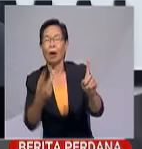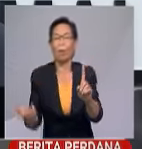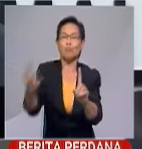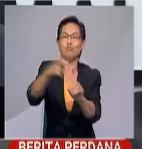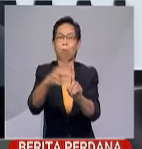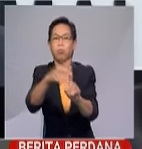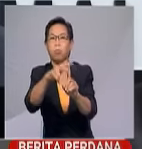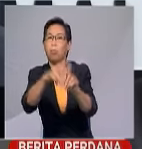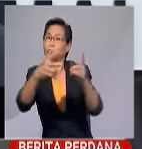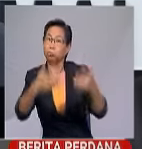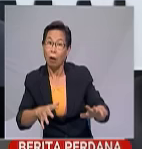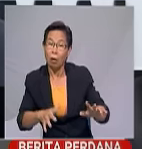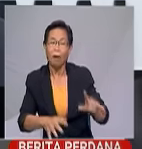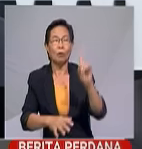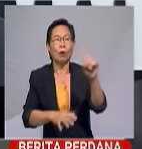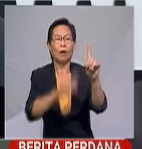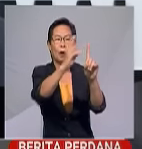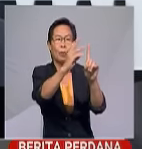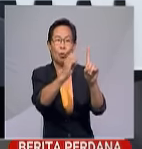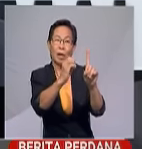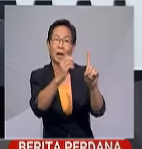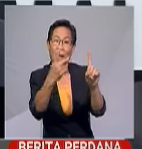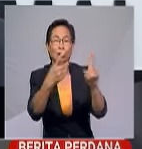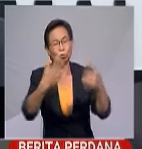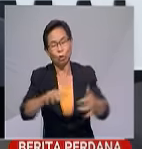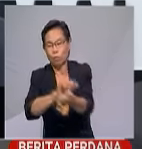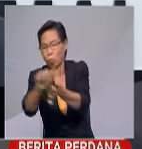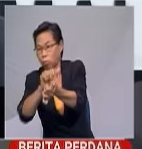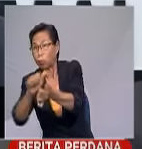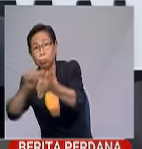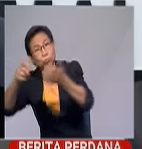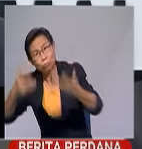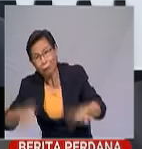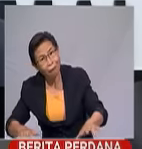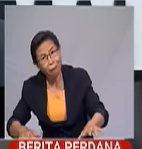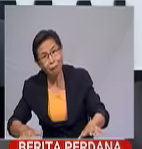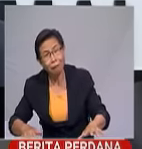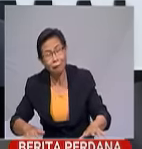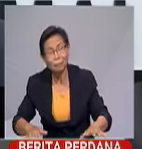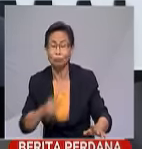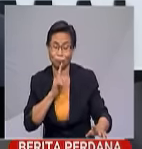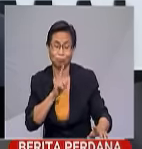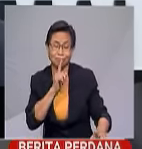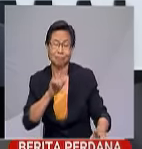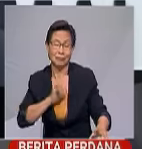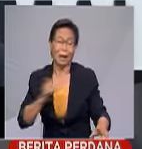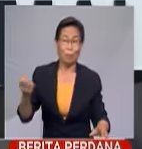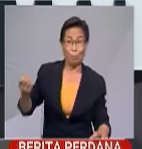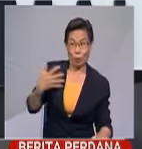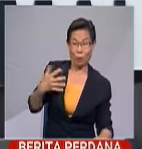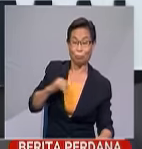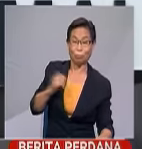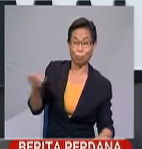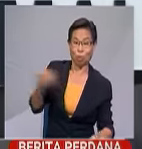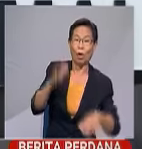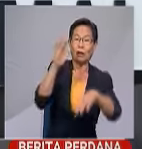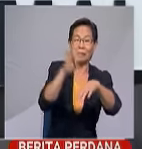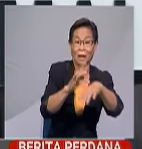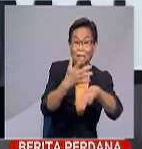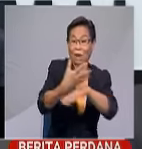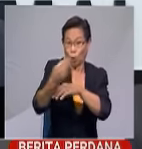permohonan dan 160,000 pun dah diluluskan. Dan tentu saya difahamkan itu touch and